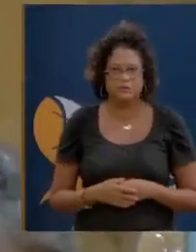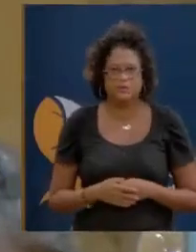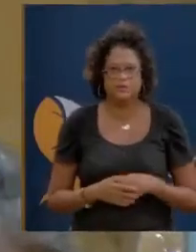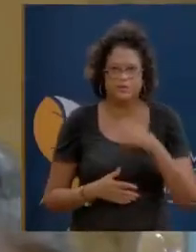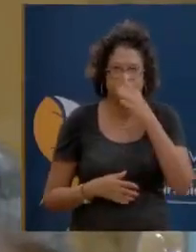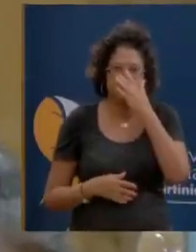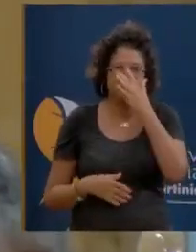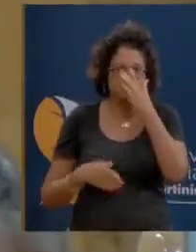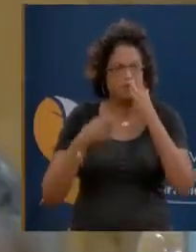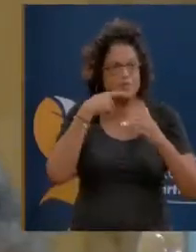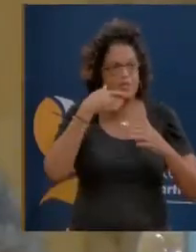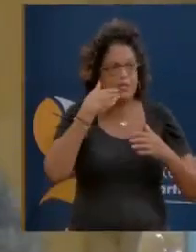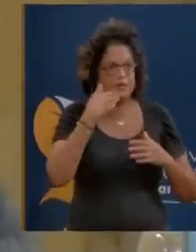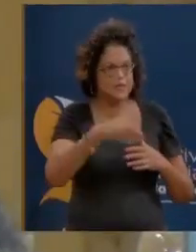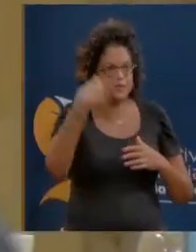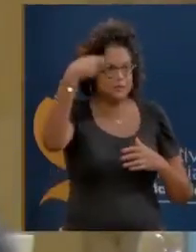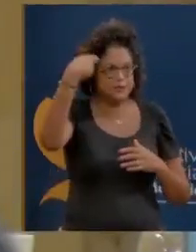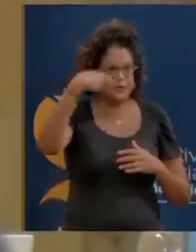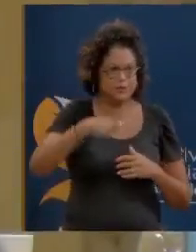Merci, Président.